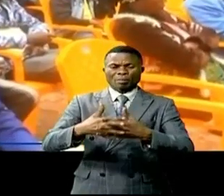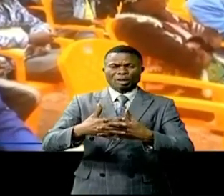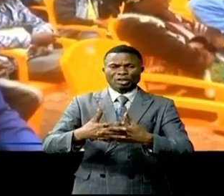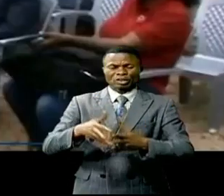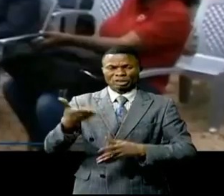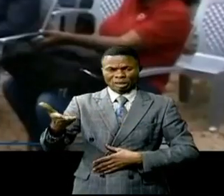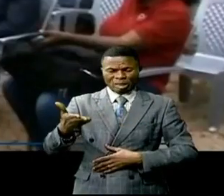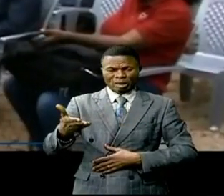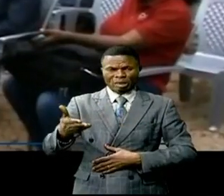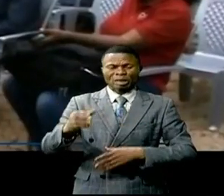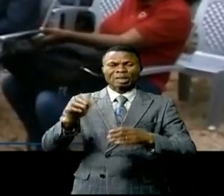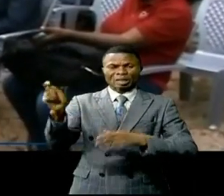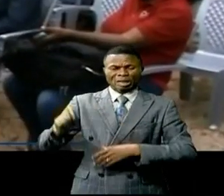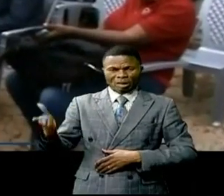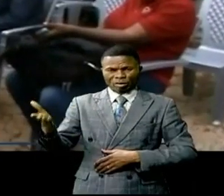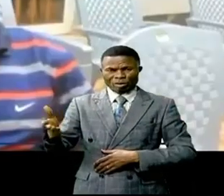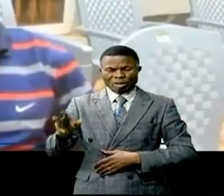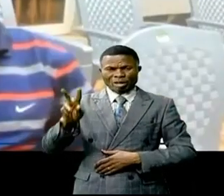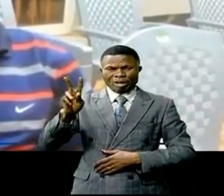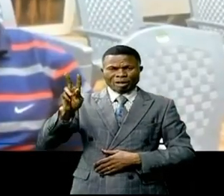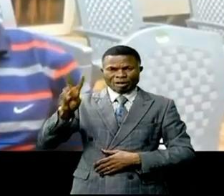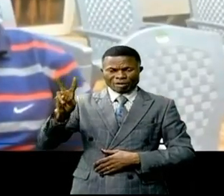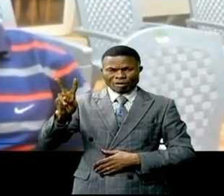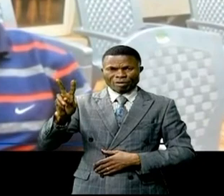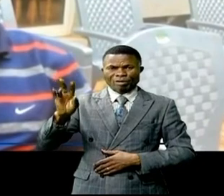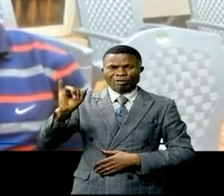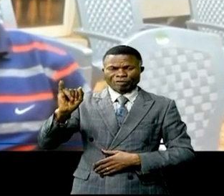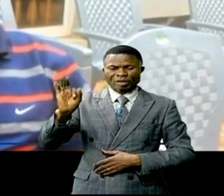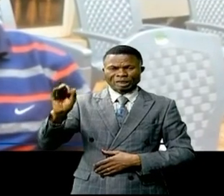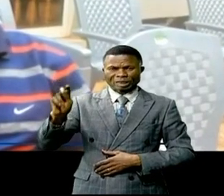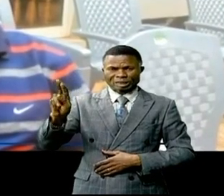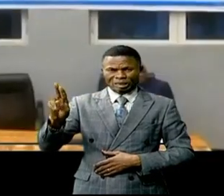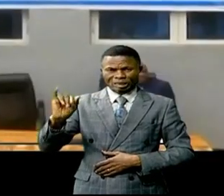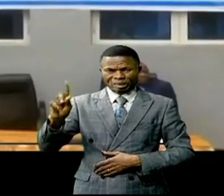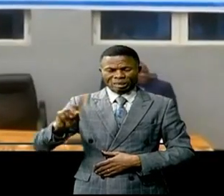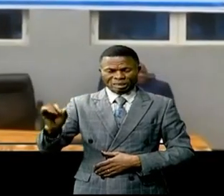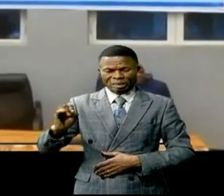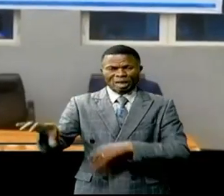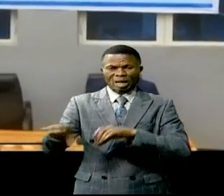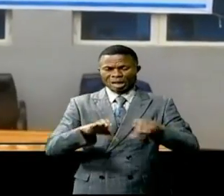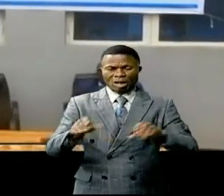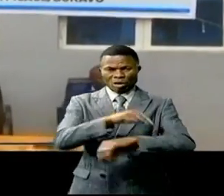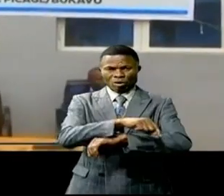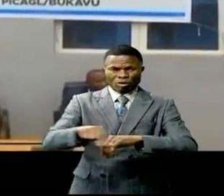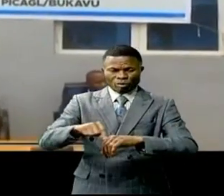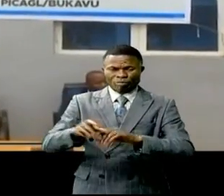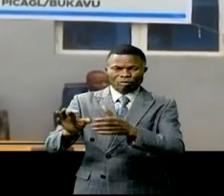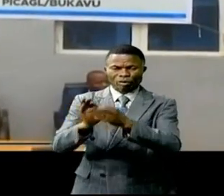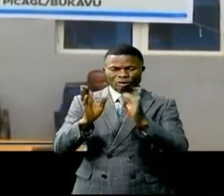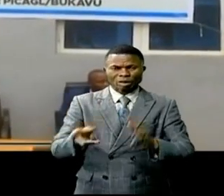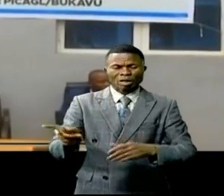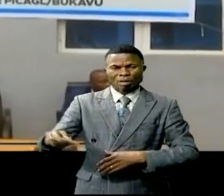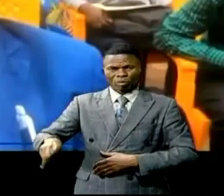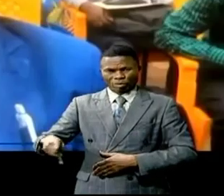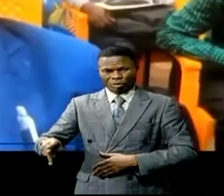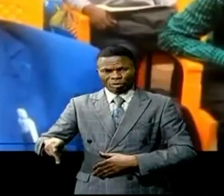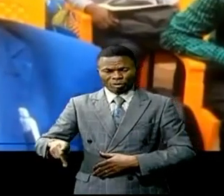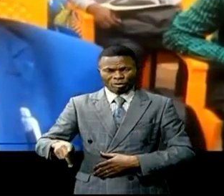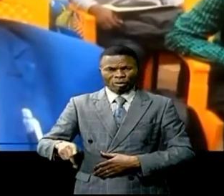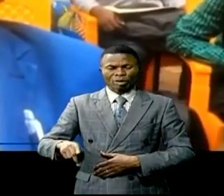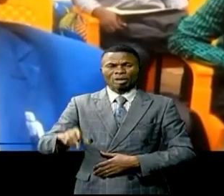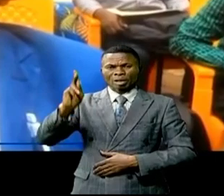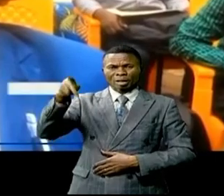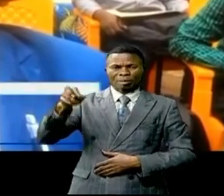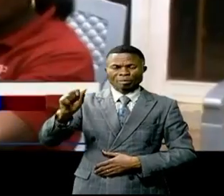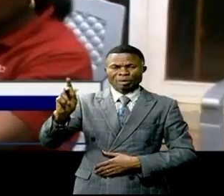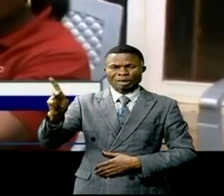le territoire de Fizi, entre autres la Fondalmo. La cérémonie a eu lieu au bureau de la coordination provinciale du Bécagel au Sud Kivu,